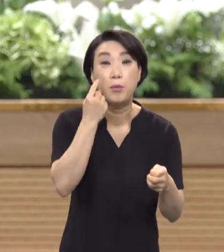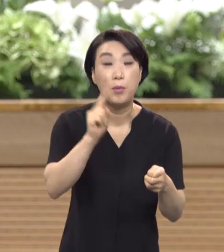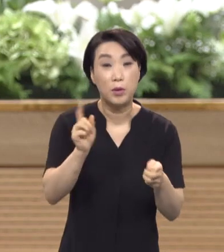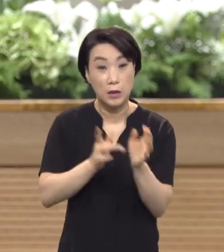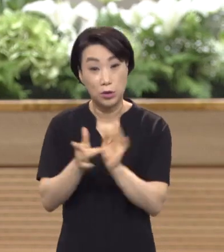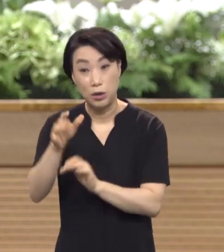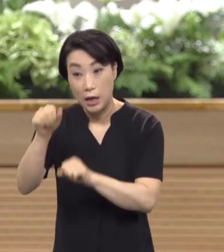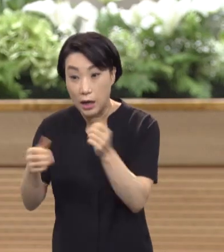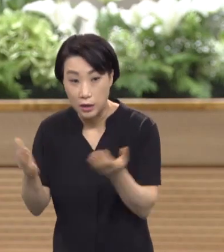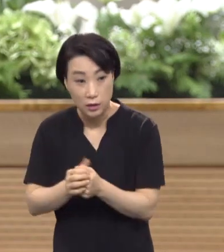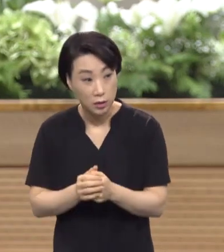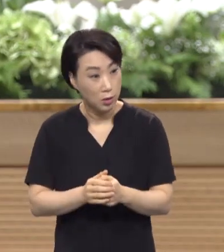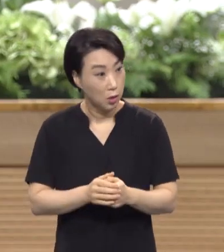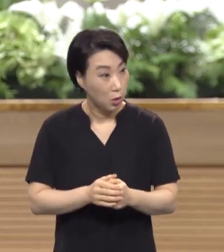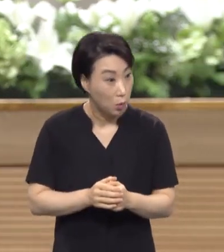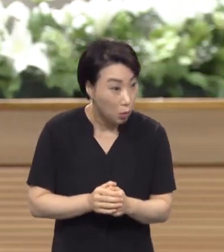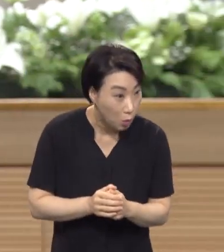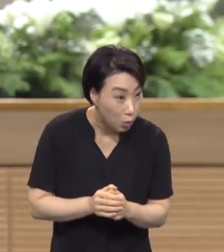기록했습니다.